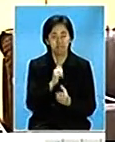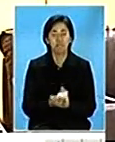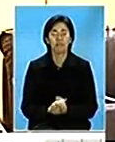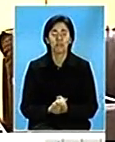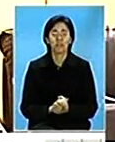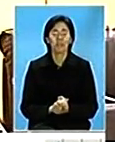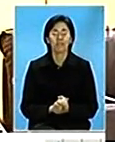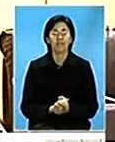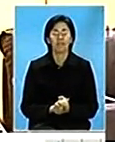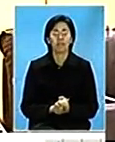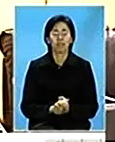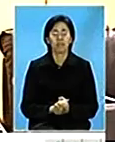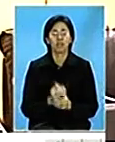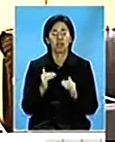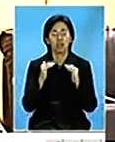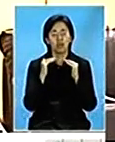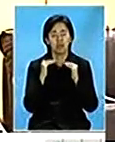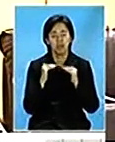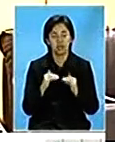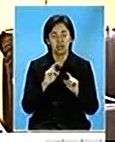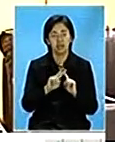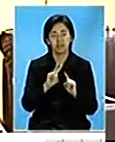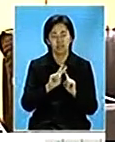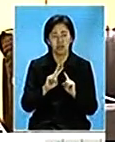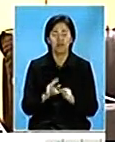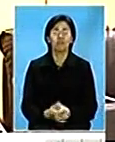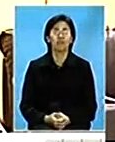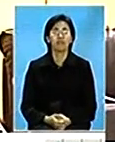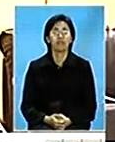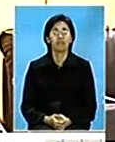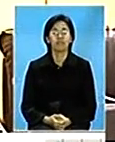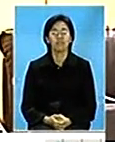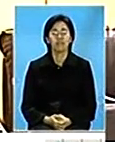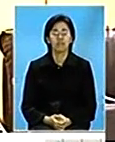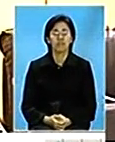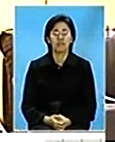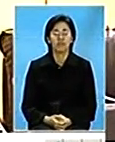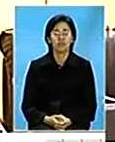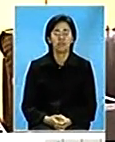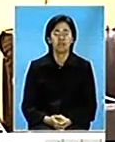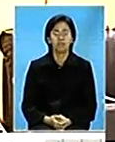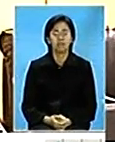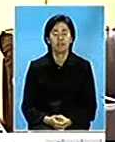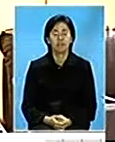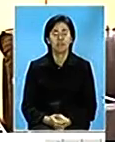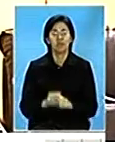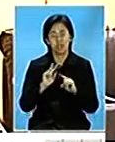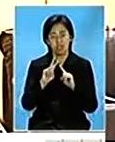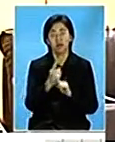ต่อไปคือคำตอบคำถามที่2ของท่านที่ตอบถามว่